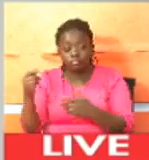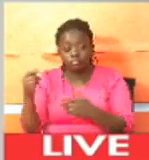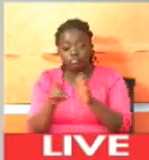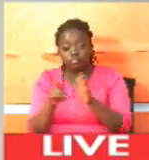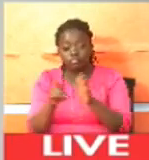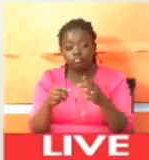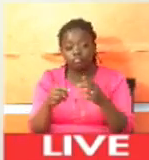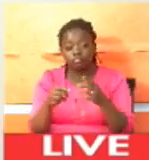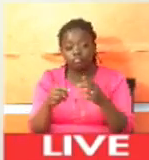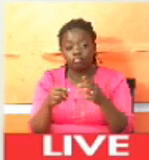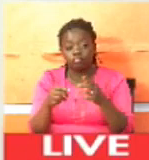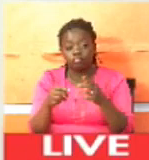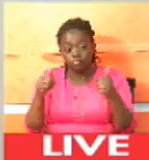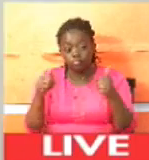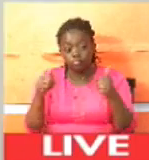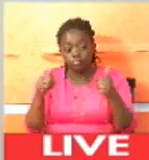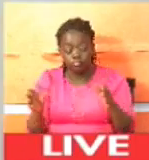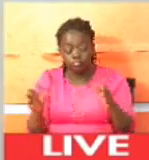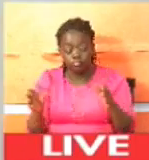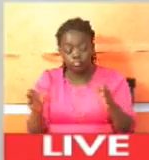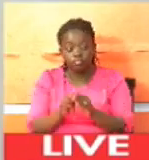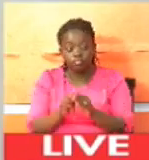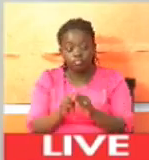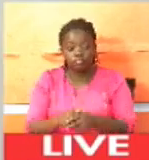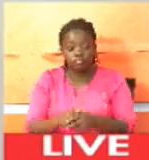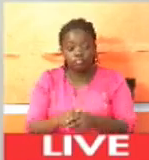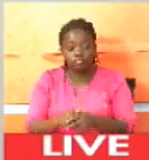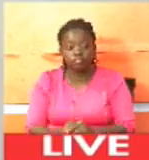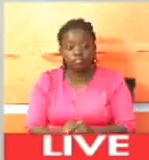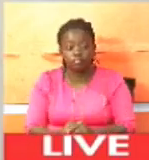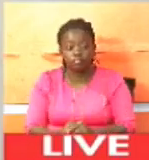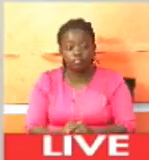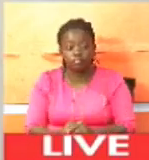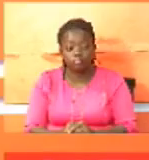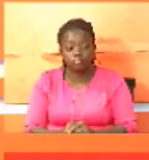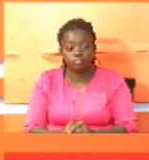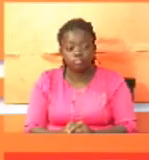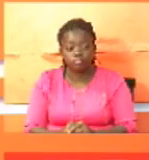mwawukana bulungi. Nsamba Krish yakusakidde eggulire lino ku lwabukedde TV.